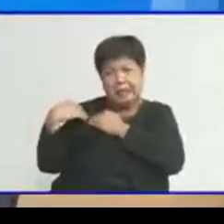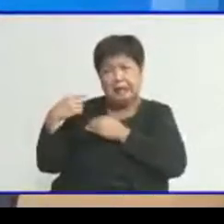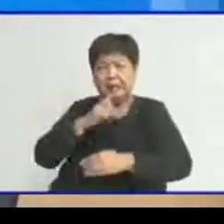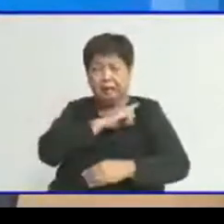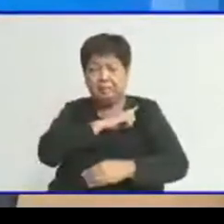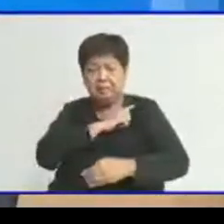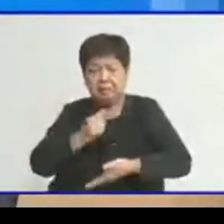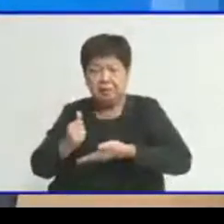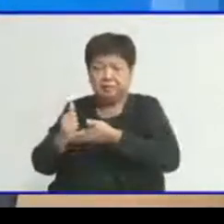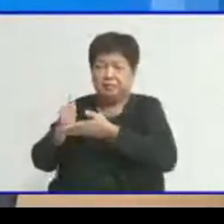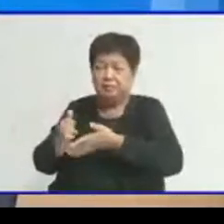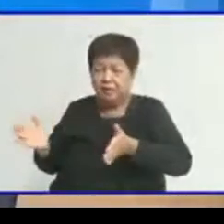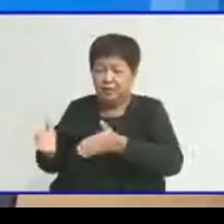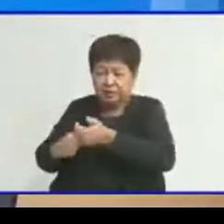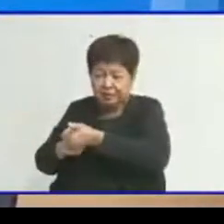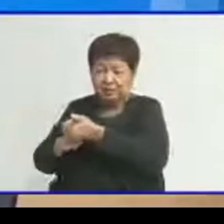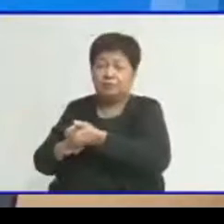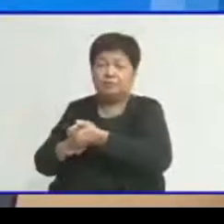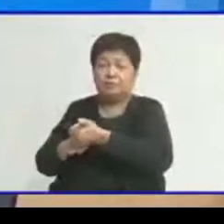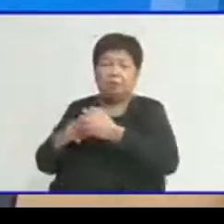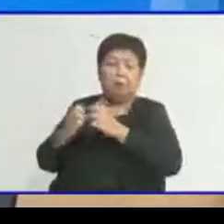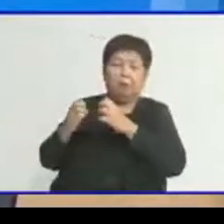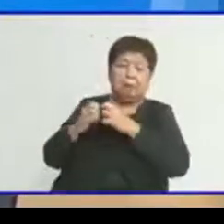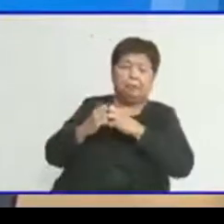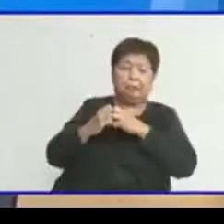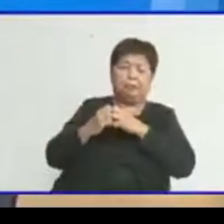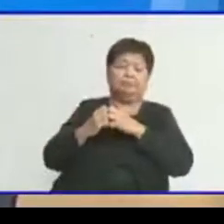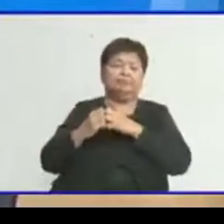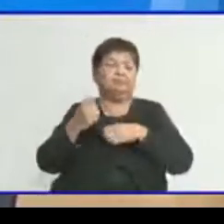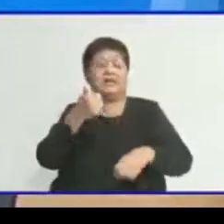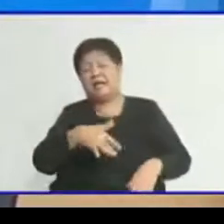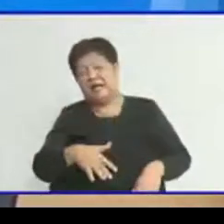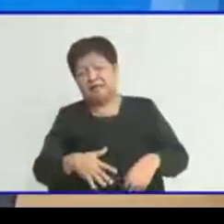เพราะฉะนั้นตรงนี้เนี่ยคือโจทย์สำคัญที่เราจะต้องสร้างความเข้าใจเพิ่มมากขึ้นนะครับผม และ